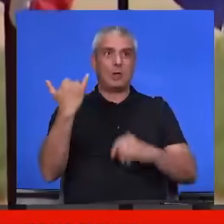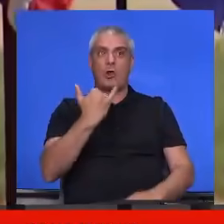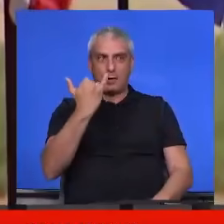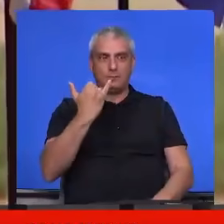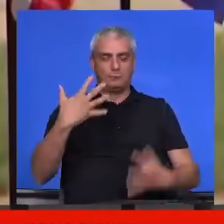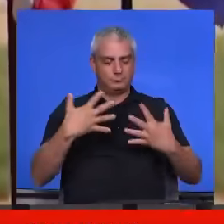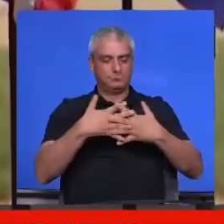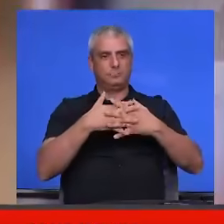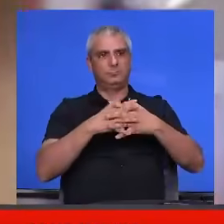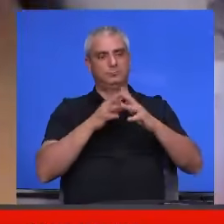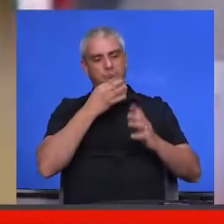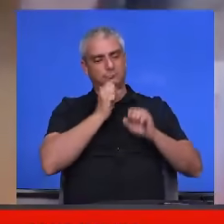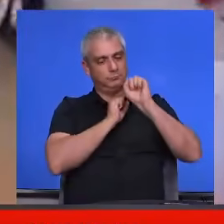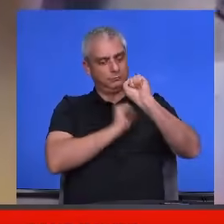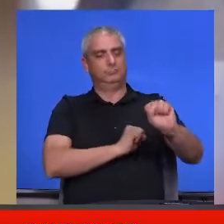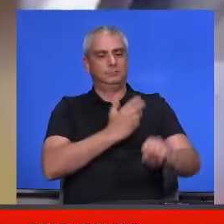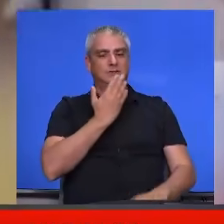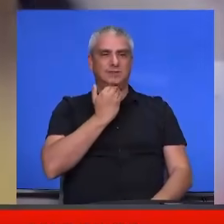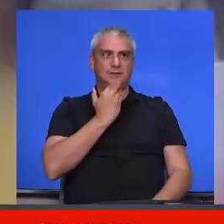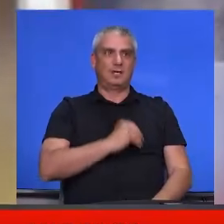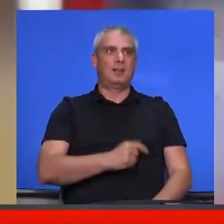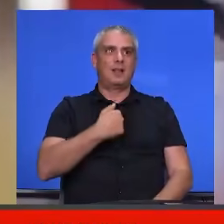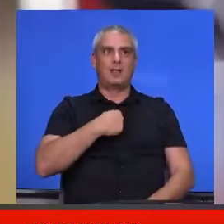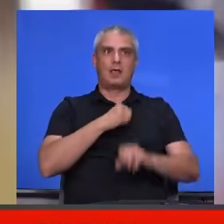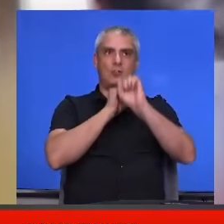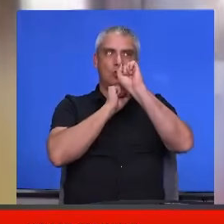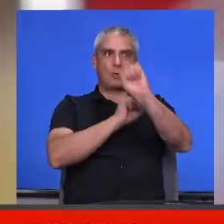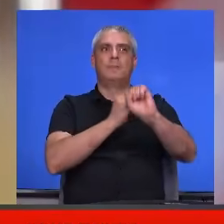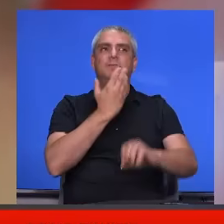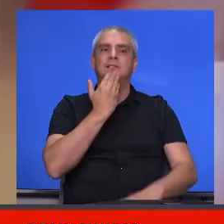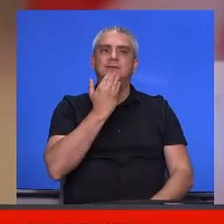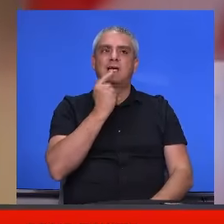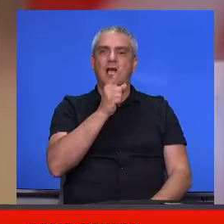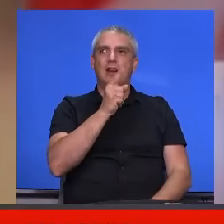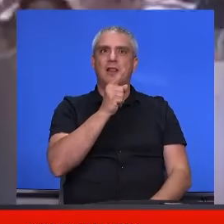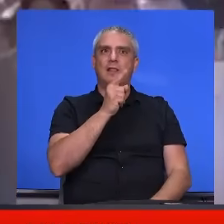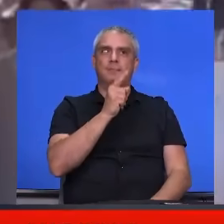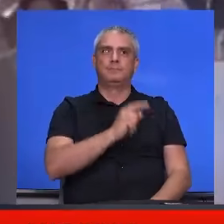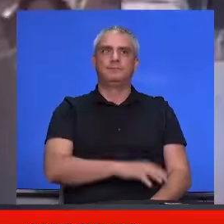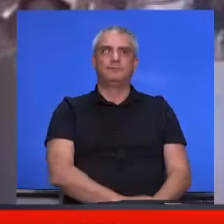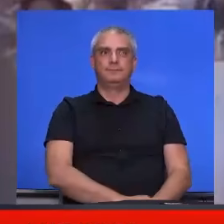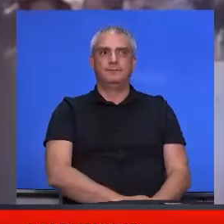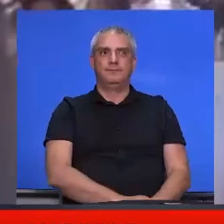בהצהרת תמיכה בישראל. We stand with Israel.